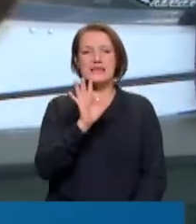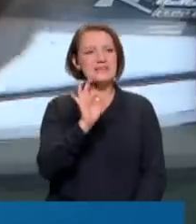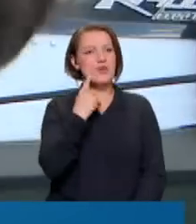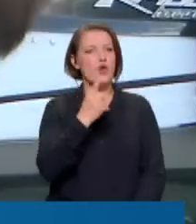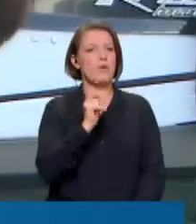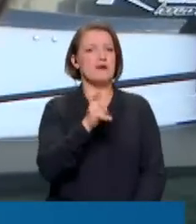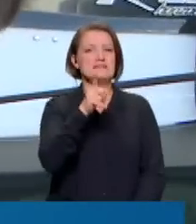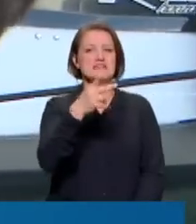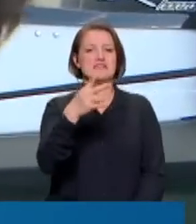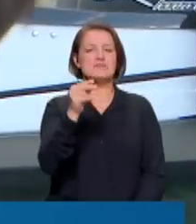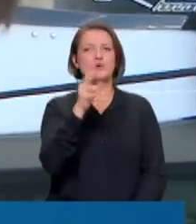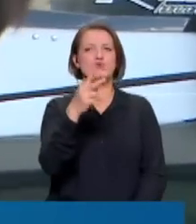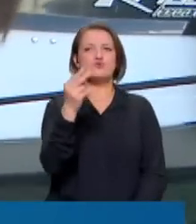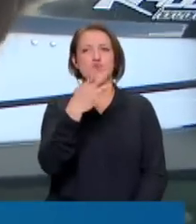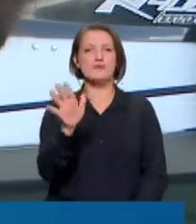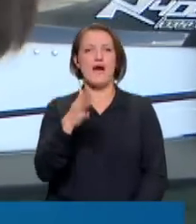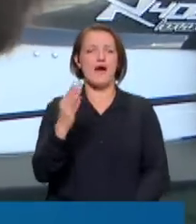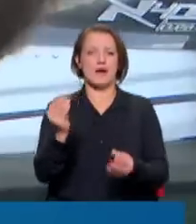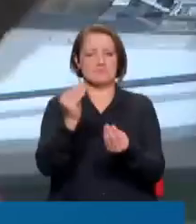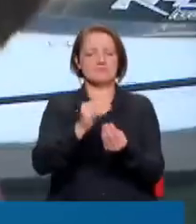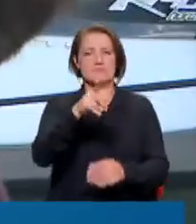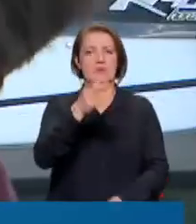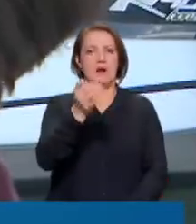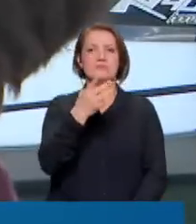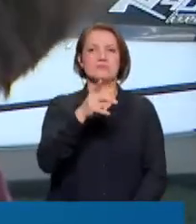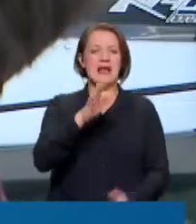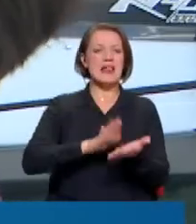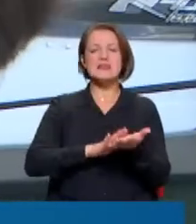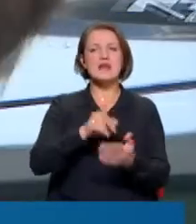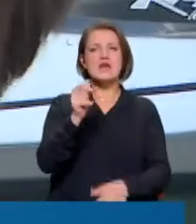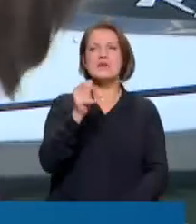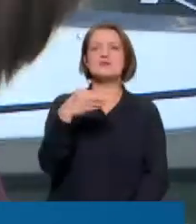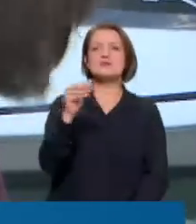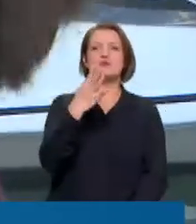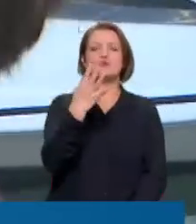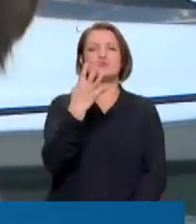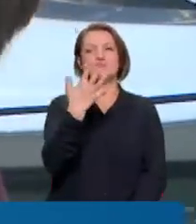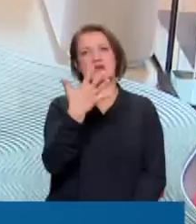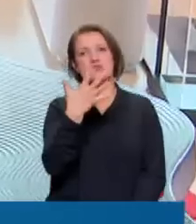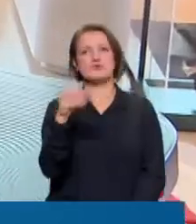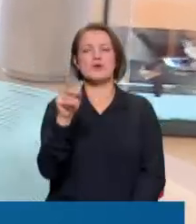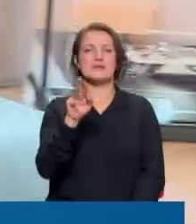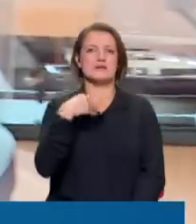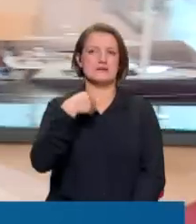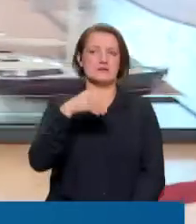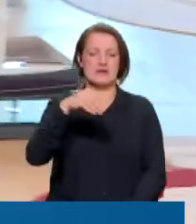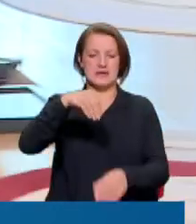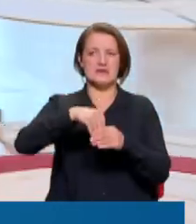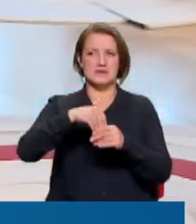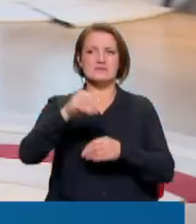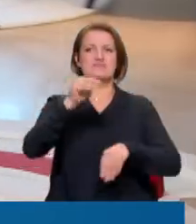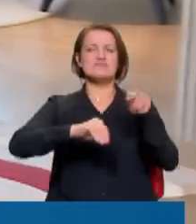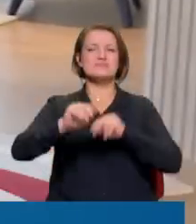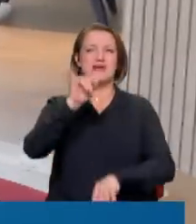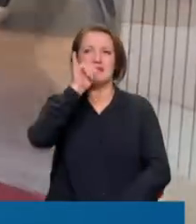ki siz 23 milyon daha Evy elinizdekini kaça satıyorsunuz 4,5 5 milyon gibi iş dizaynı İtalyan iş